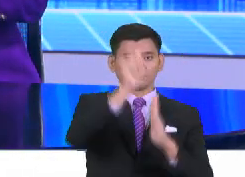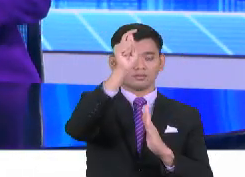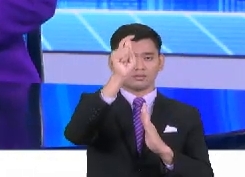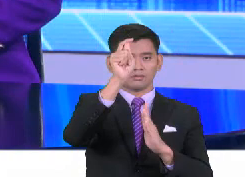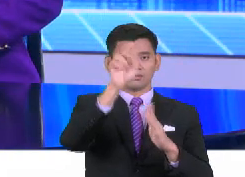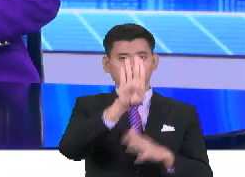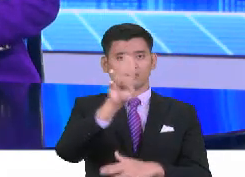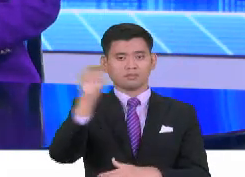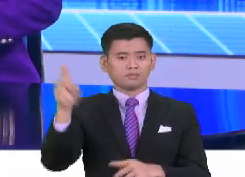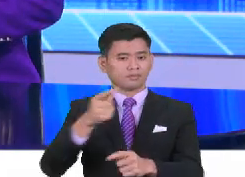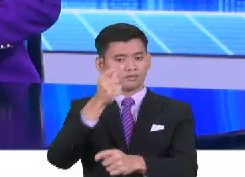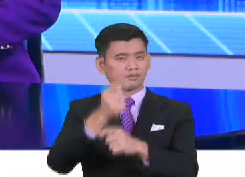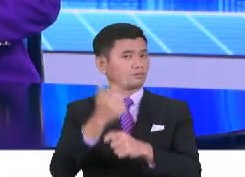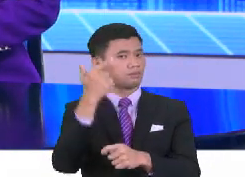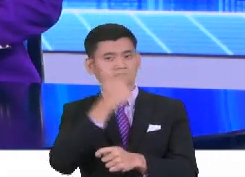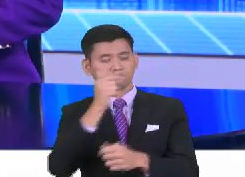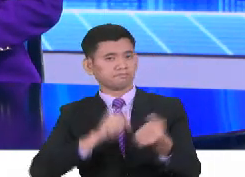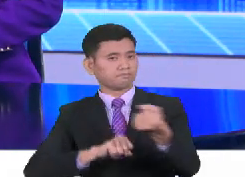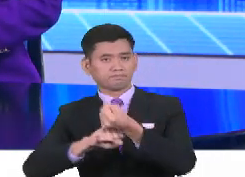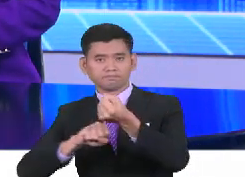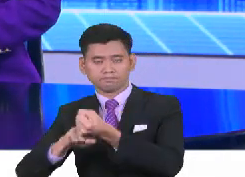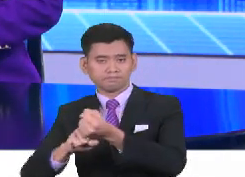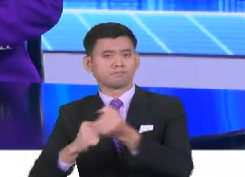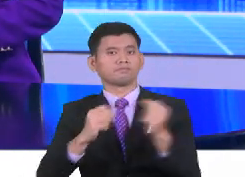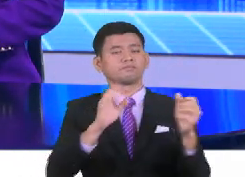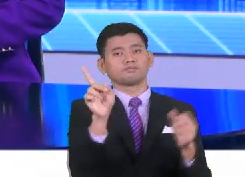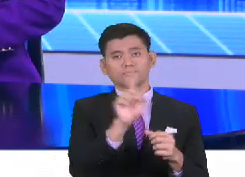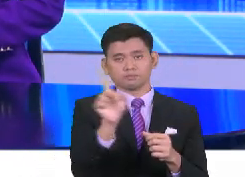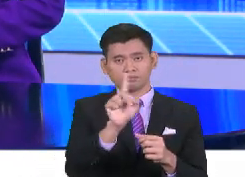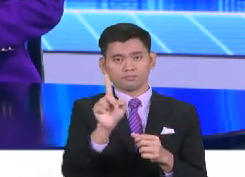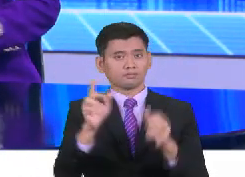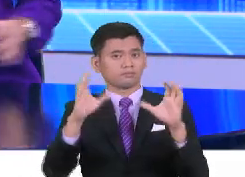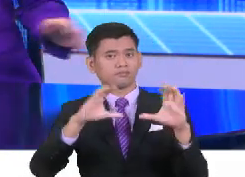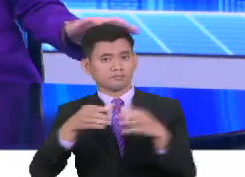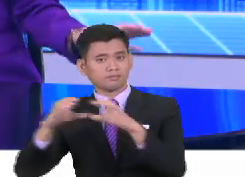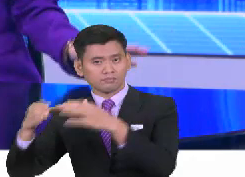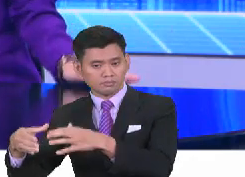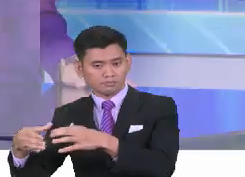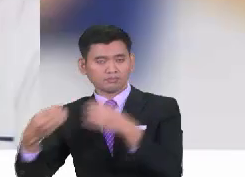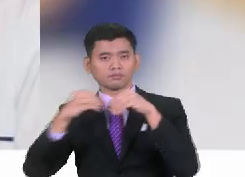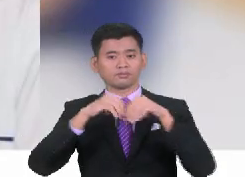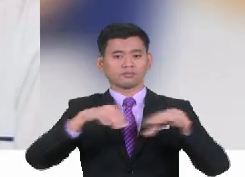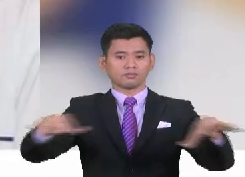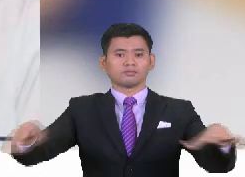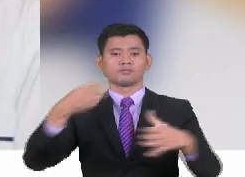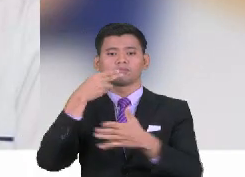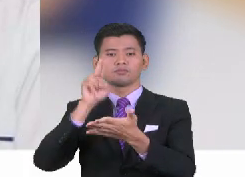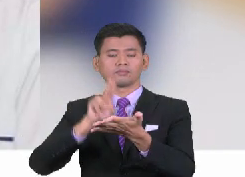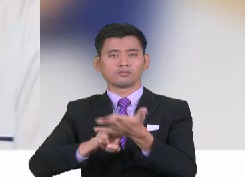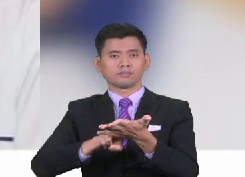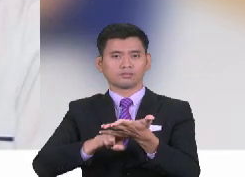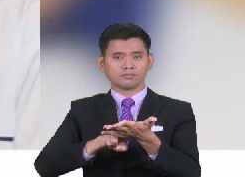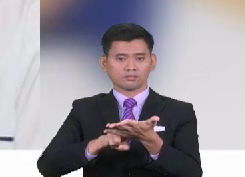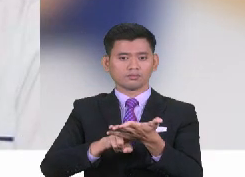dengan pendirian tidak menyokong mana-mana pihak buat masa ini. Tular sepucuk surat bertarikh semalam dengan kepala